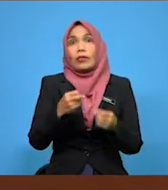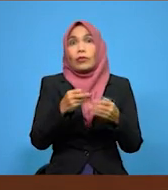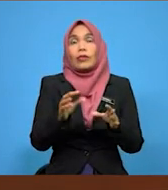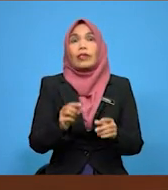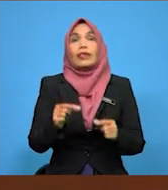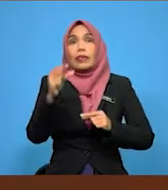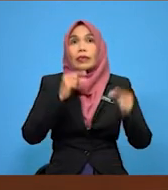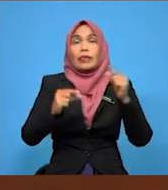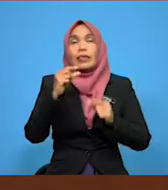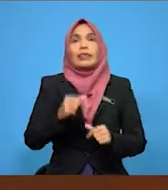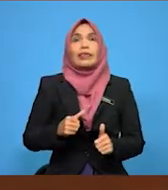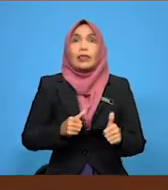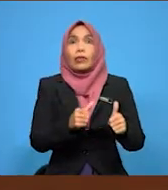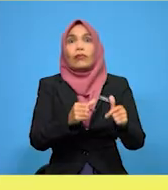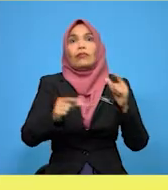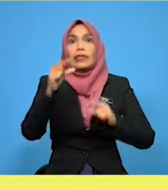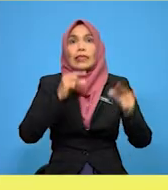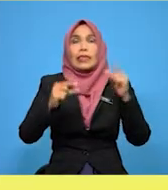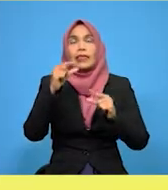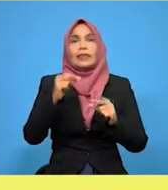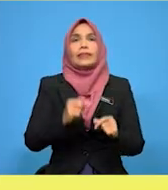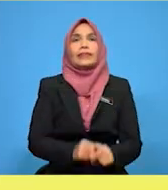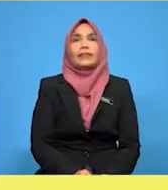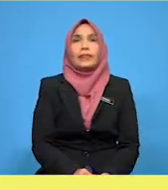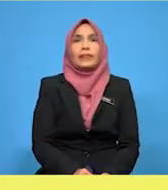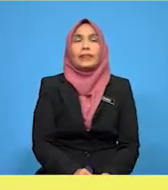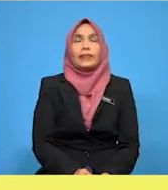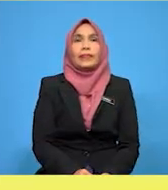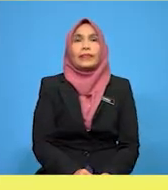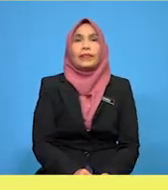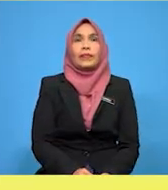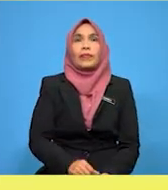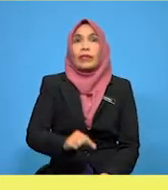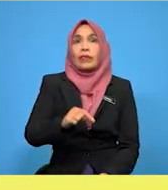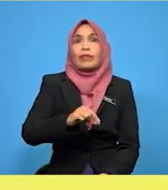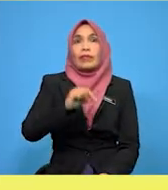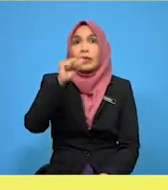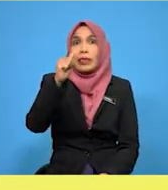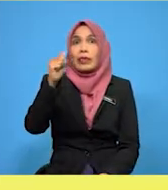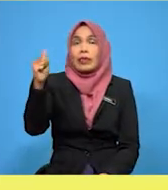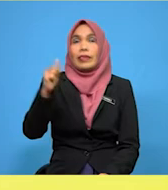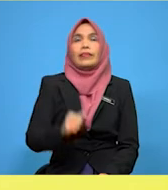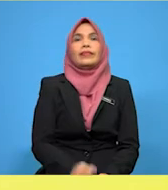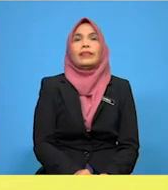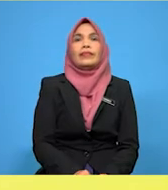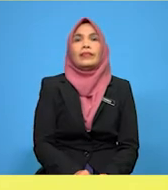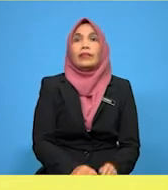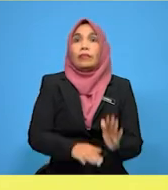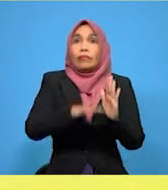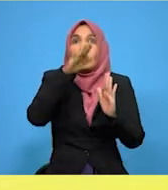grade masing-masing. Berat bagi telur bergrade AA ialah melebihi 70